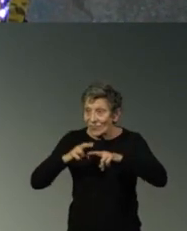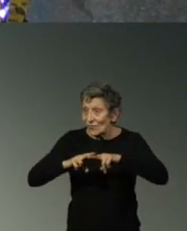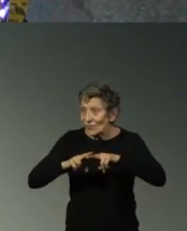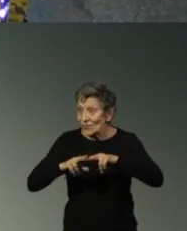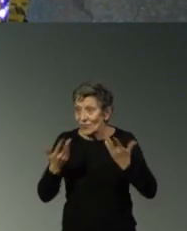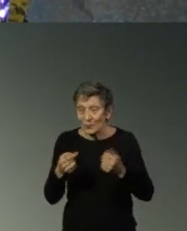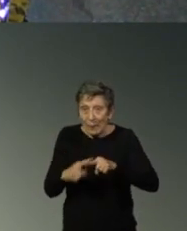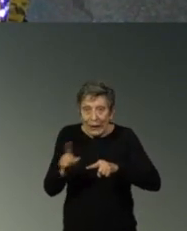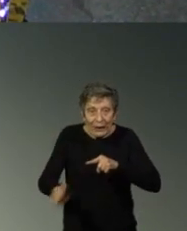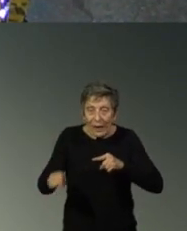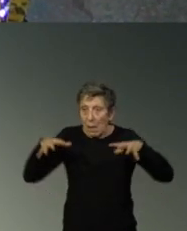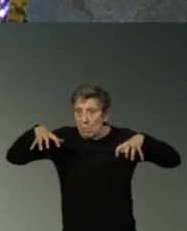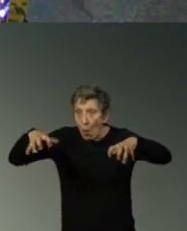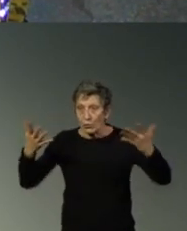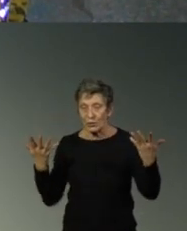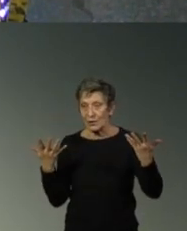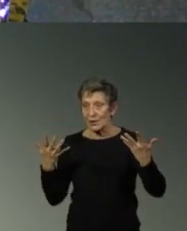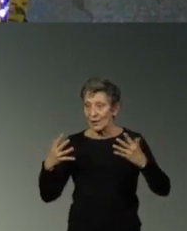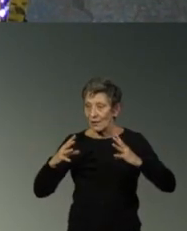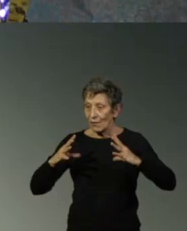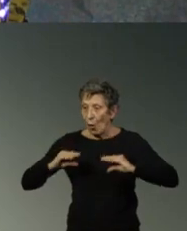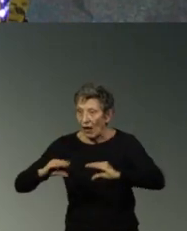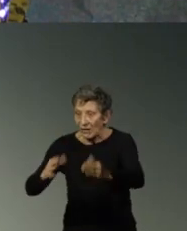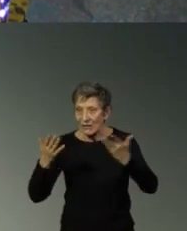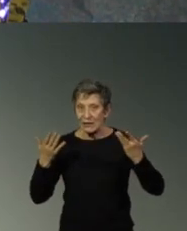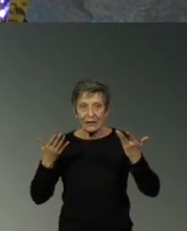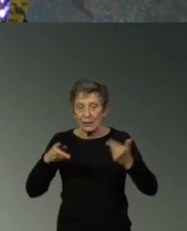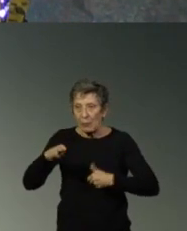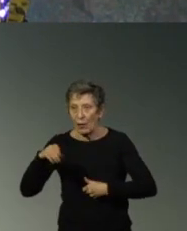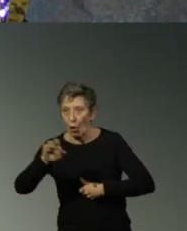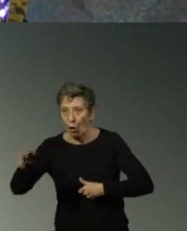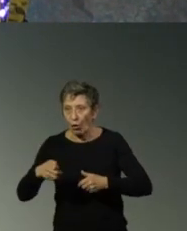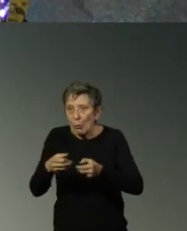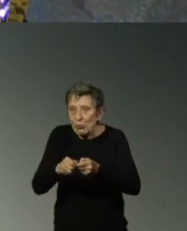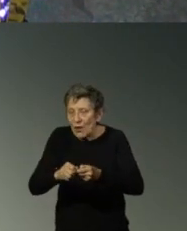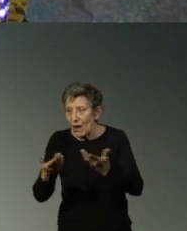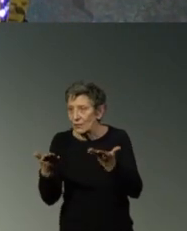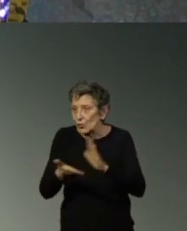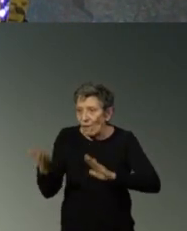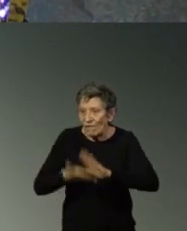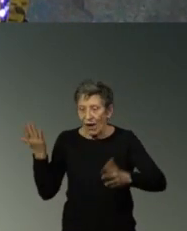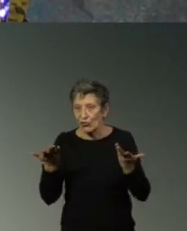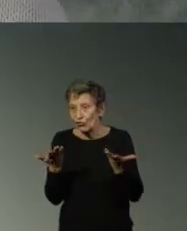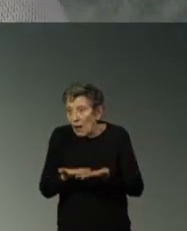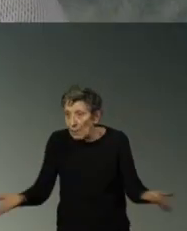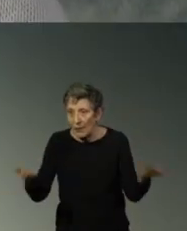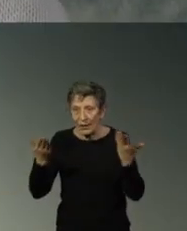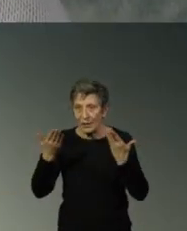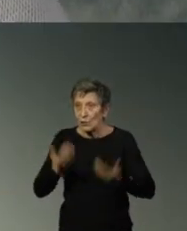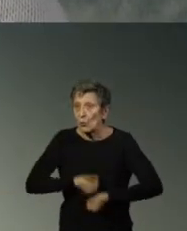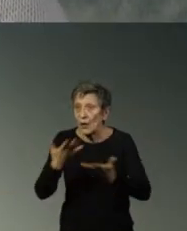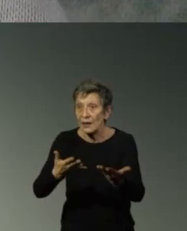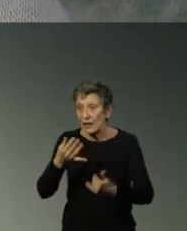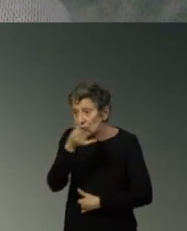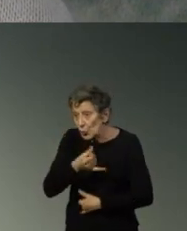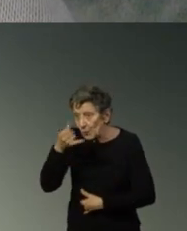machinal, matériel, monstre, organique, pécor, physique, punaise, sauvage, sensuel, simplet, spontané, stupide,